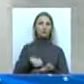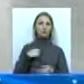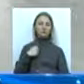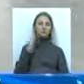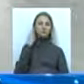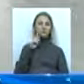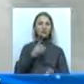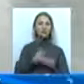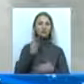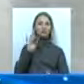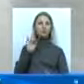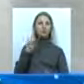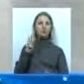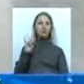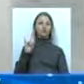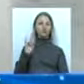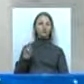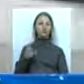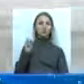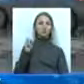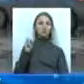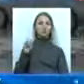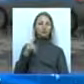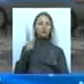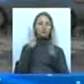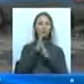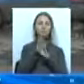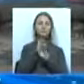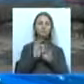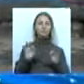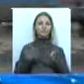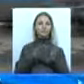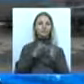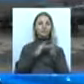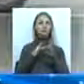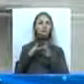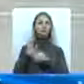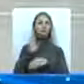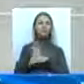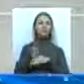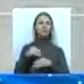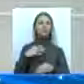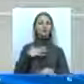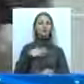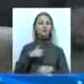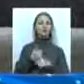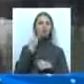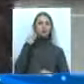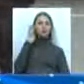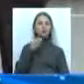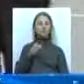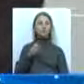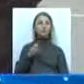Өңір басшысы Шучебурабай курорттық аймағын ғана емес, Көкшетау қаласында да туризмді дамытуға қажеттігін тапсырған. Бурабайға келген туристер облыс орталығына